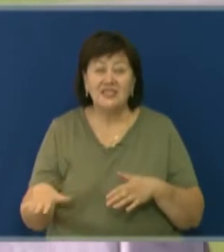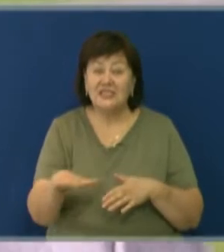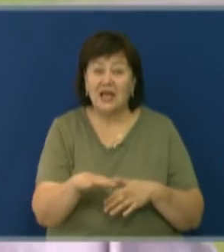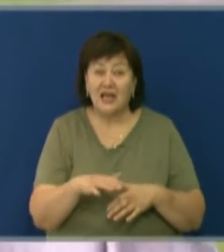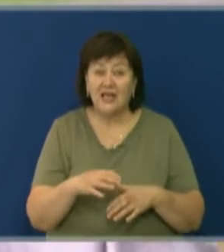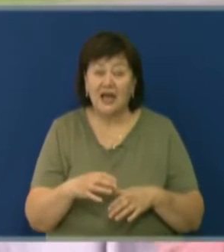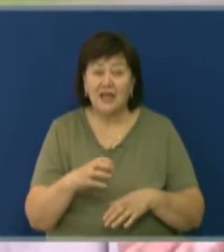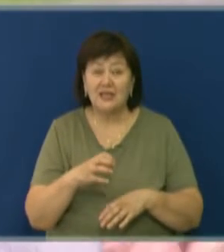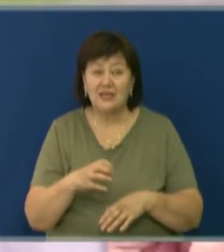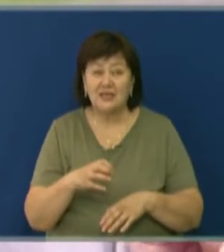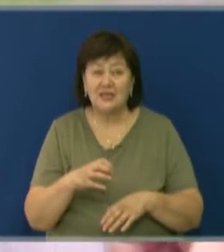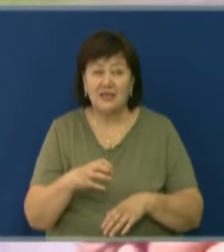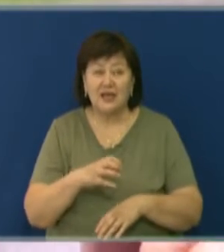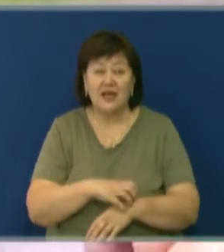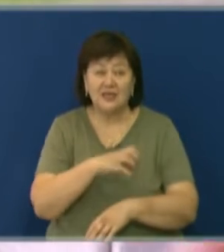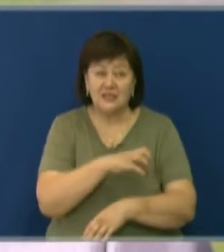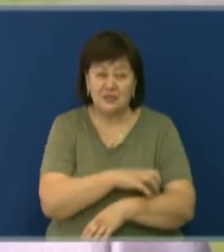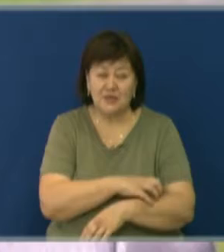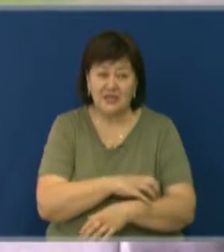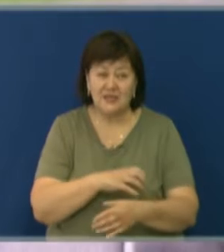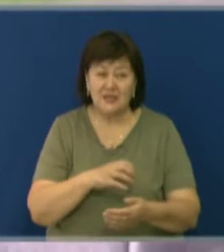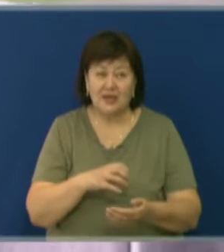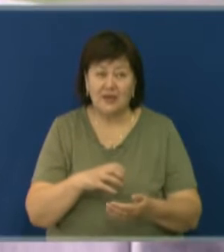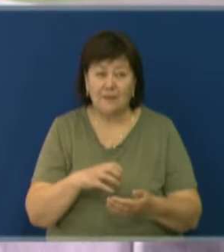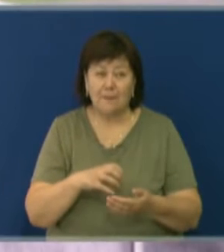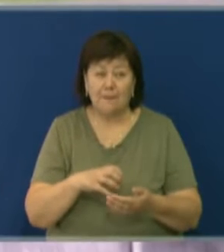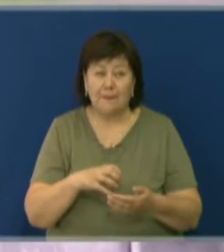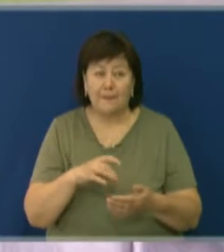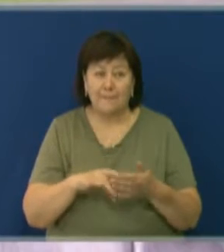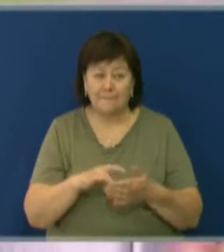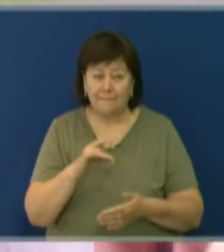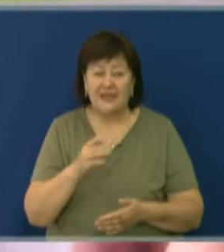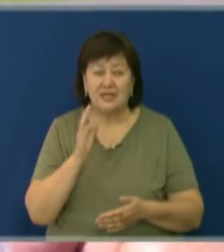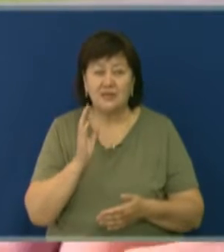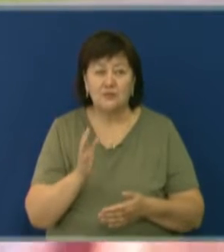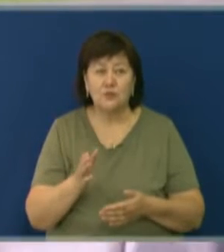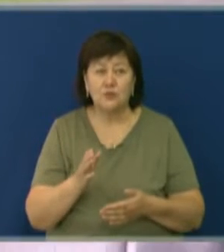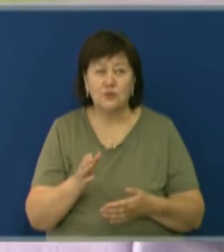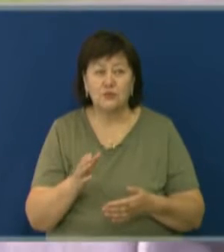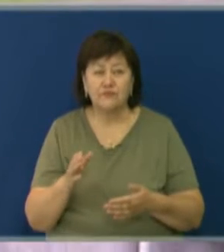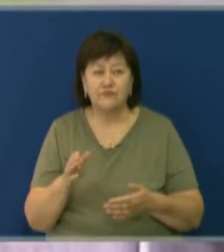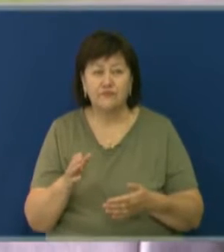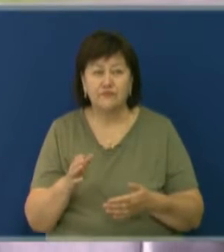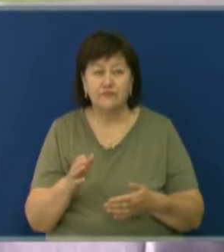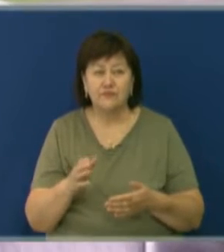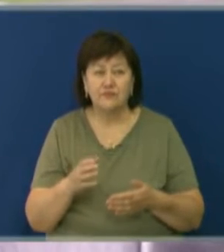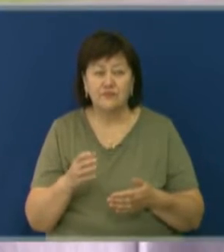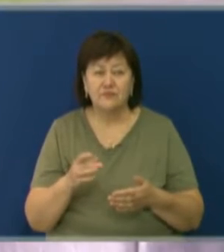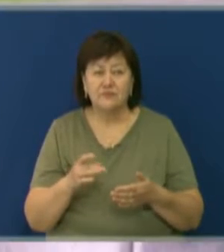құзыретіне жаңғы осы округтерді ұйымдастыру, содан кейін сайлау күнін